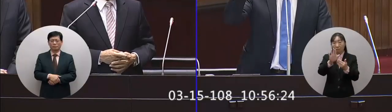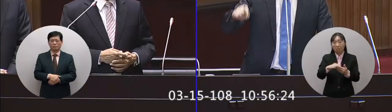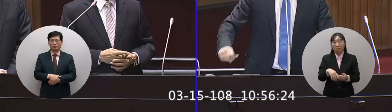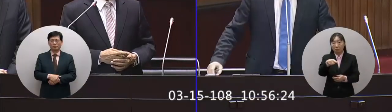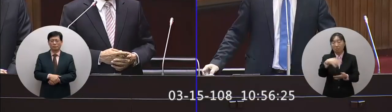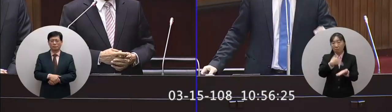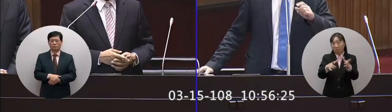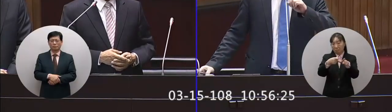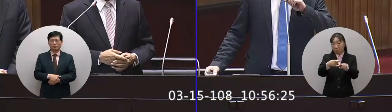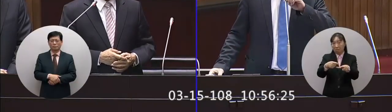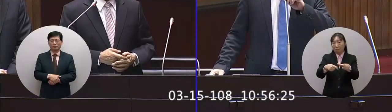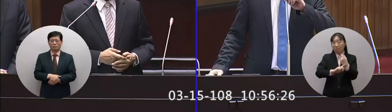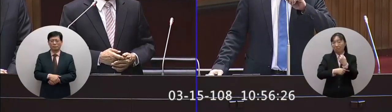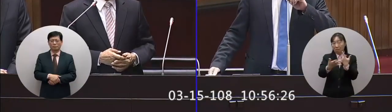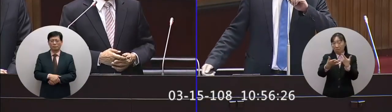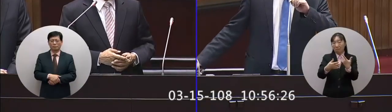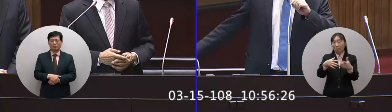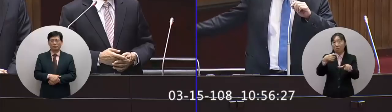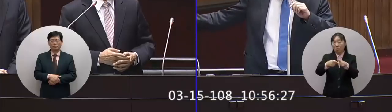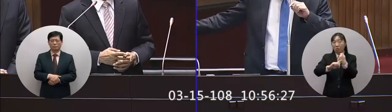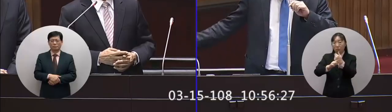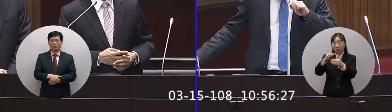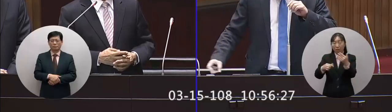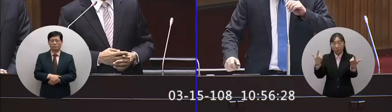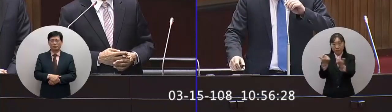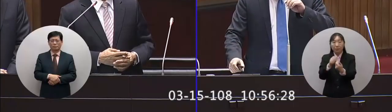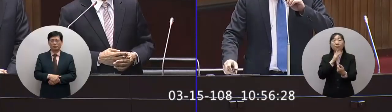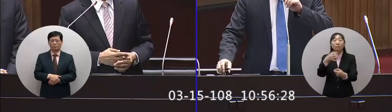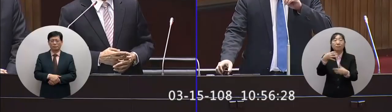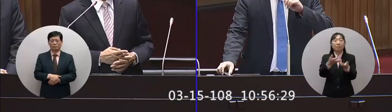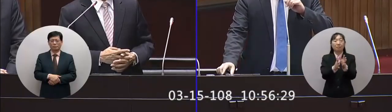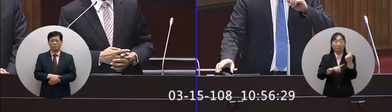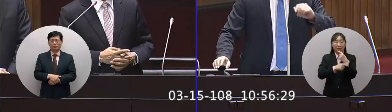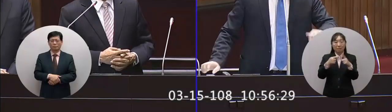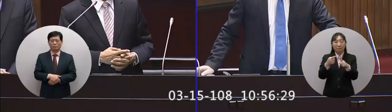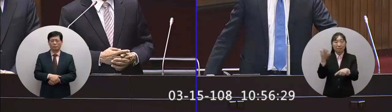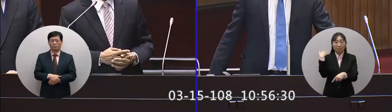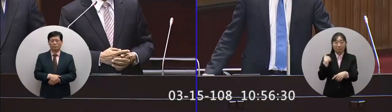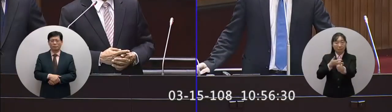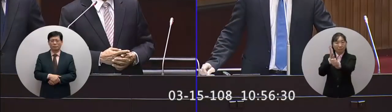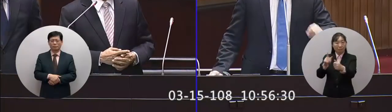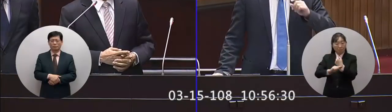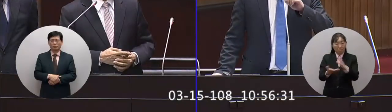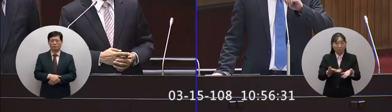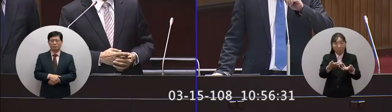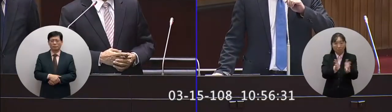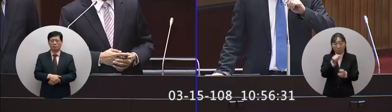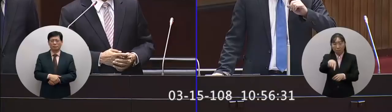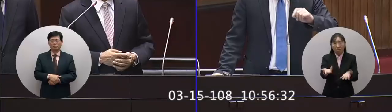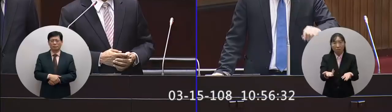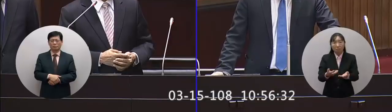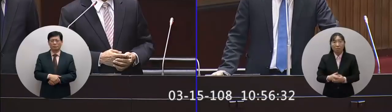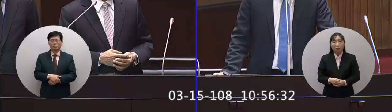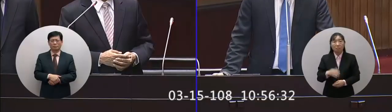他是公法上面的财团法人。我前一阵子发函问法务部，为什么这个案